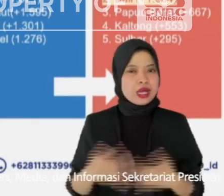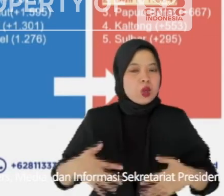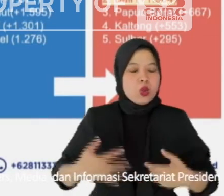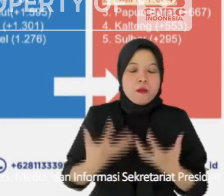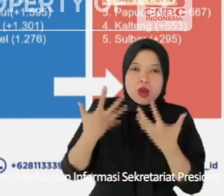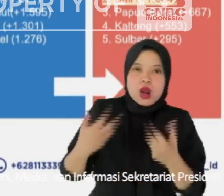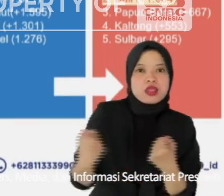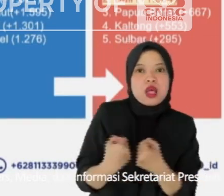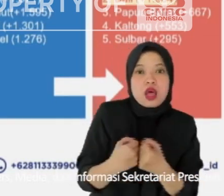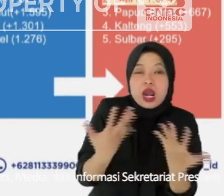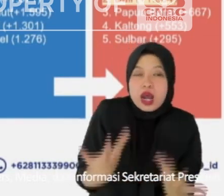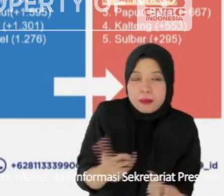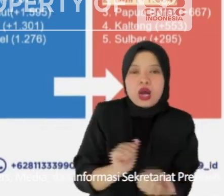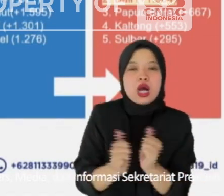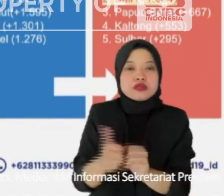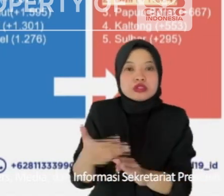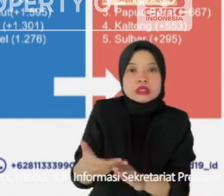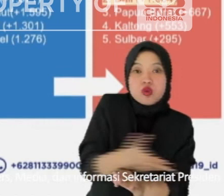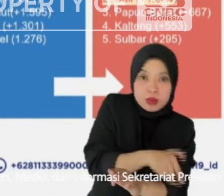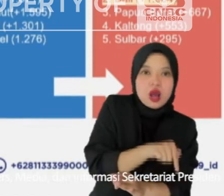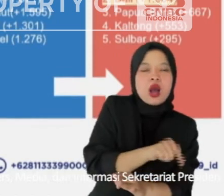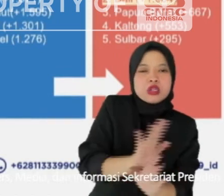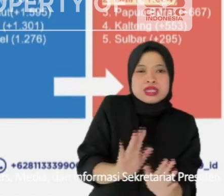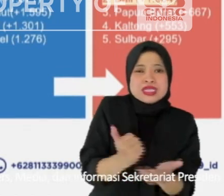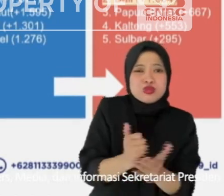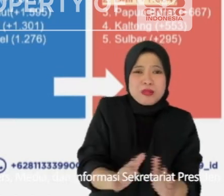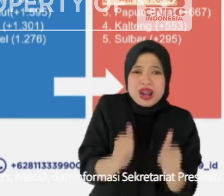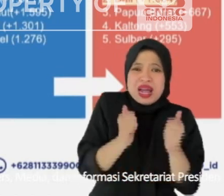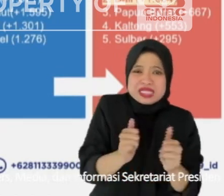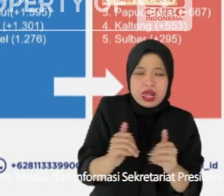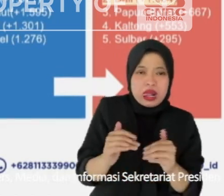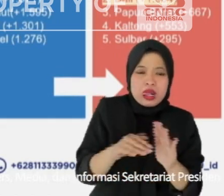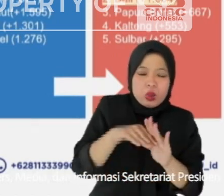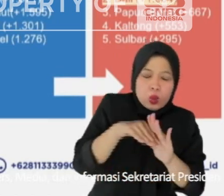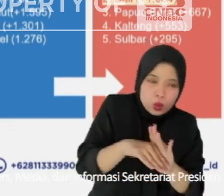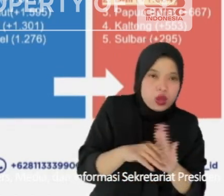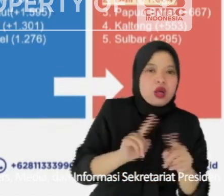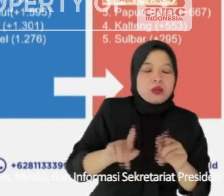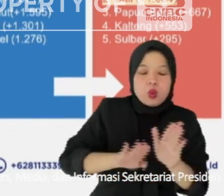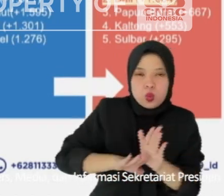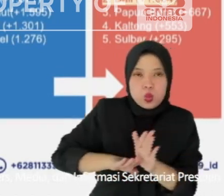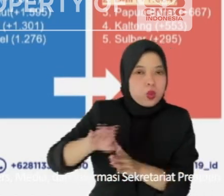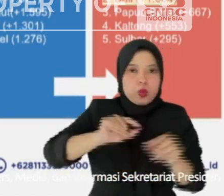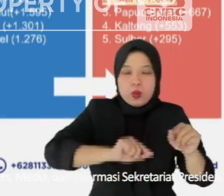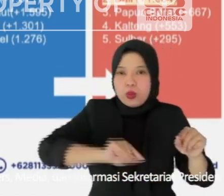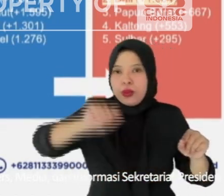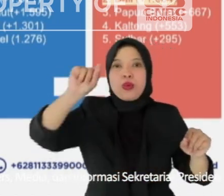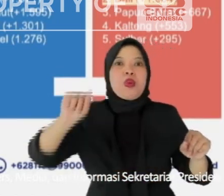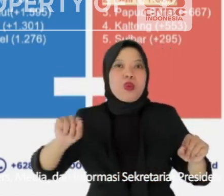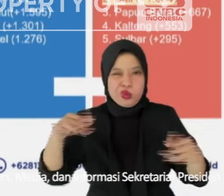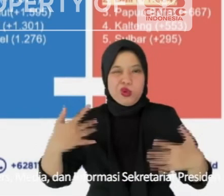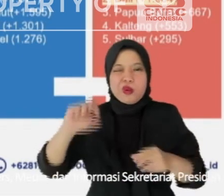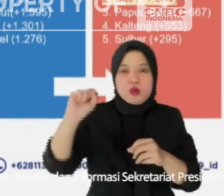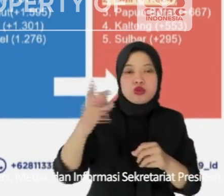yang lebih berat yaitu kasus yang sebelumnya sudah berhasil dikendalikan mengalami lonjakan yang signifikan hingga